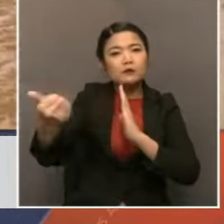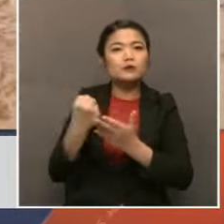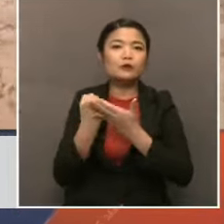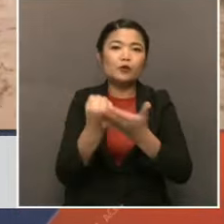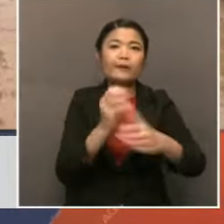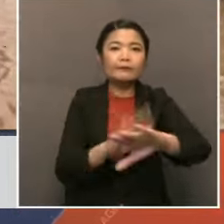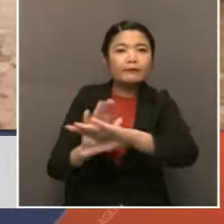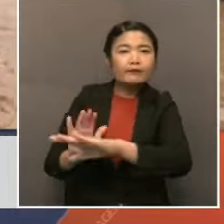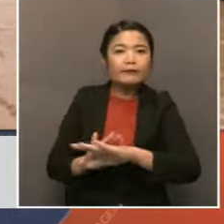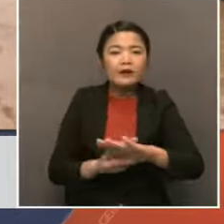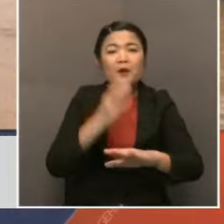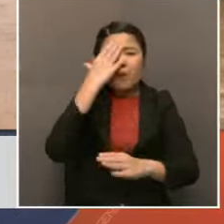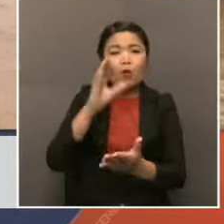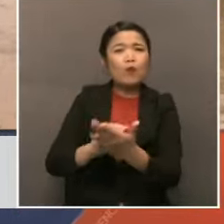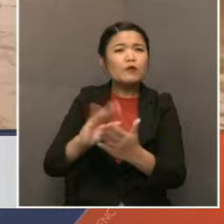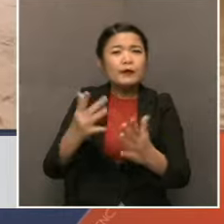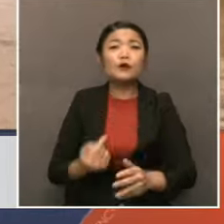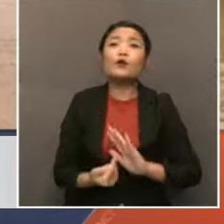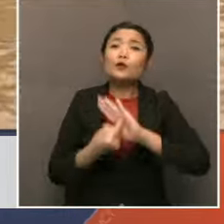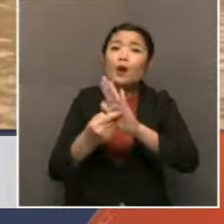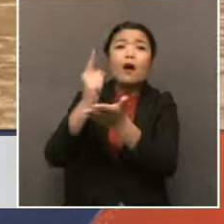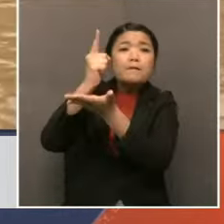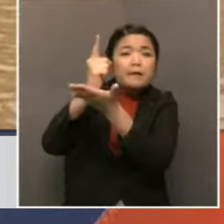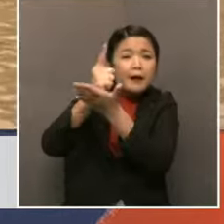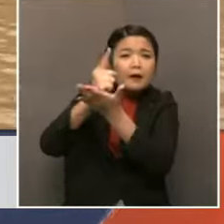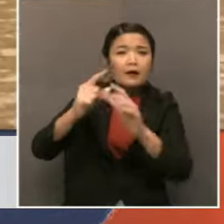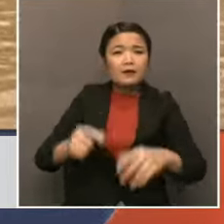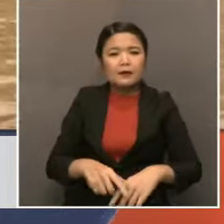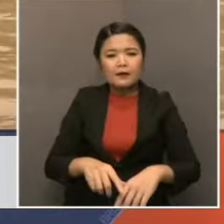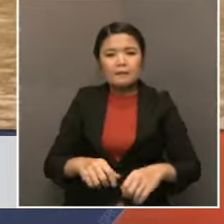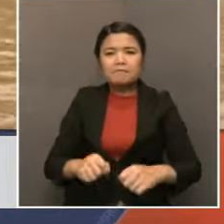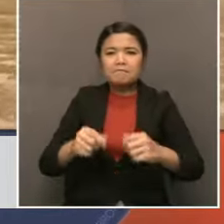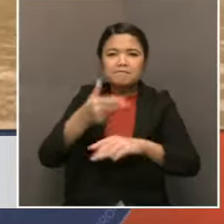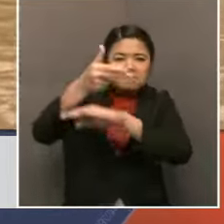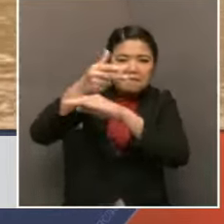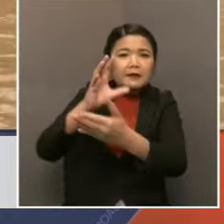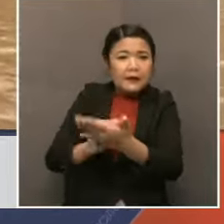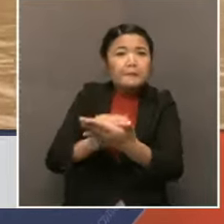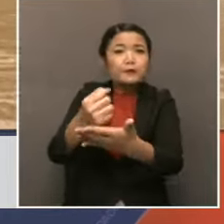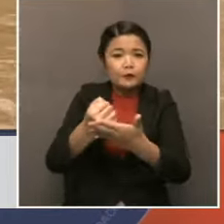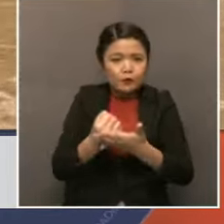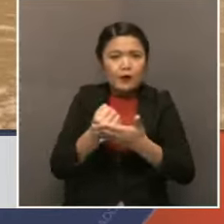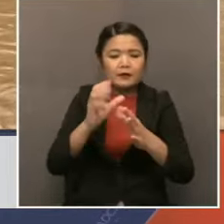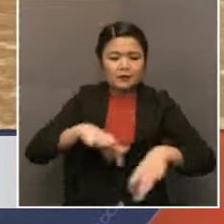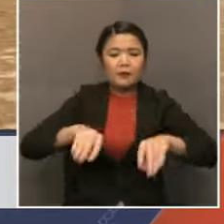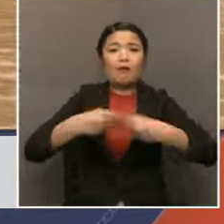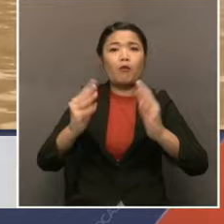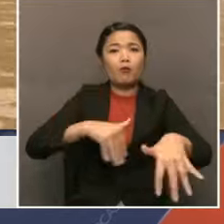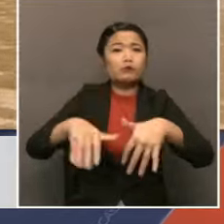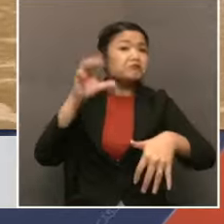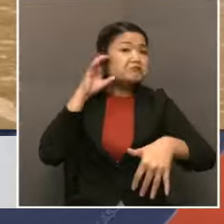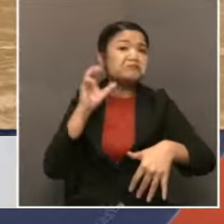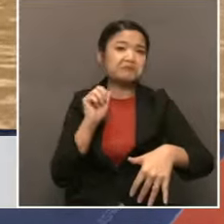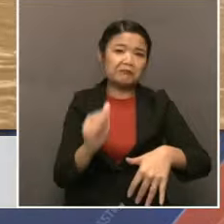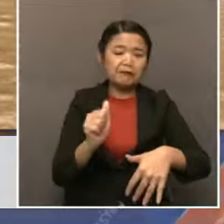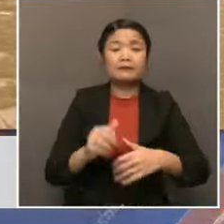กระบวน